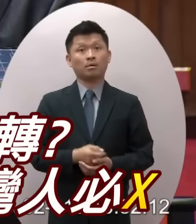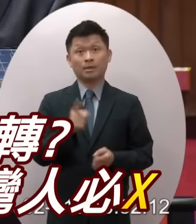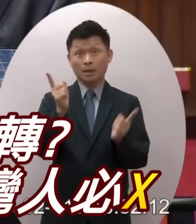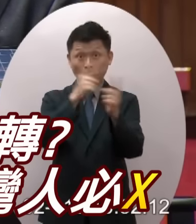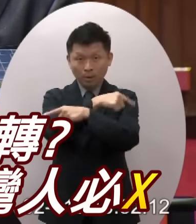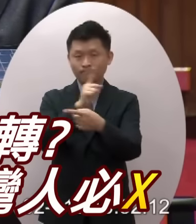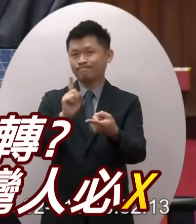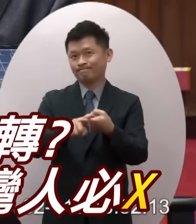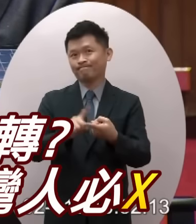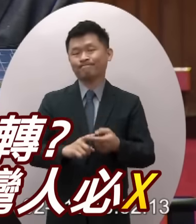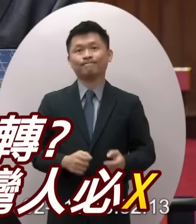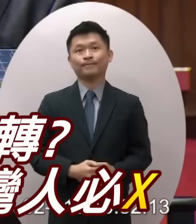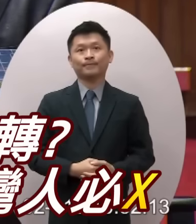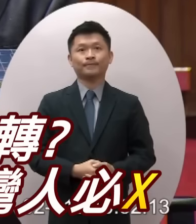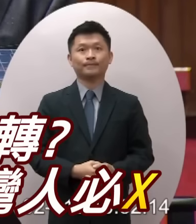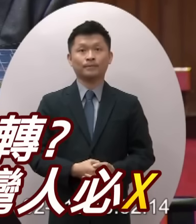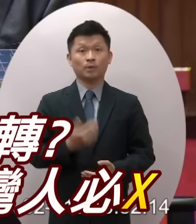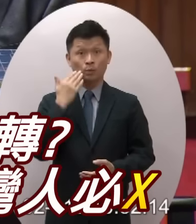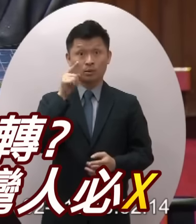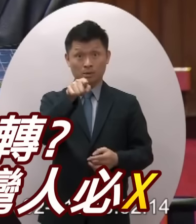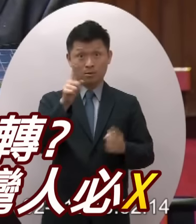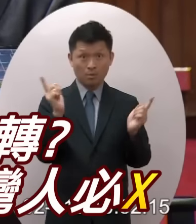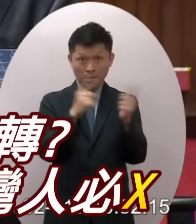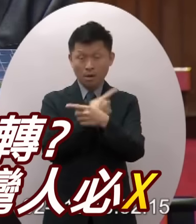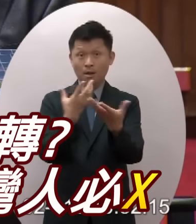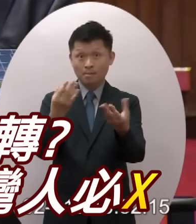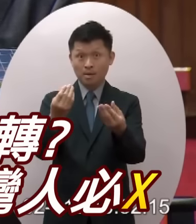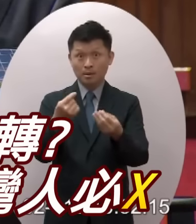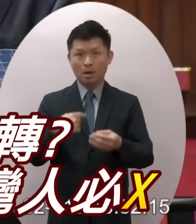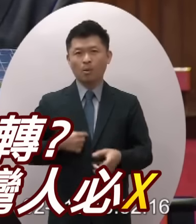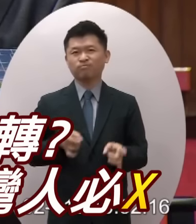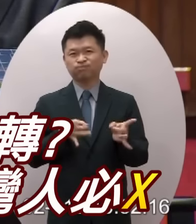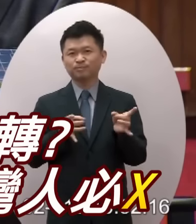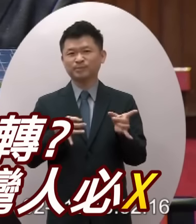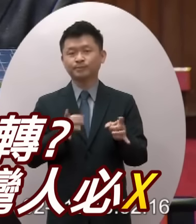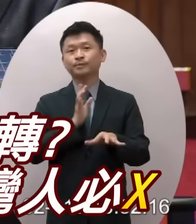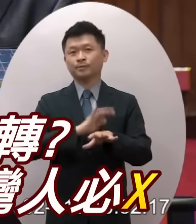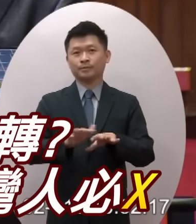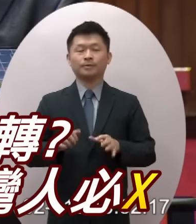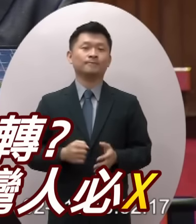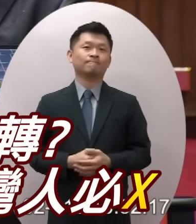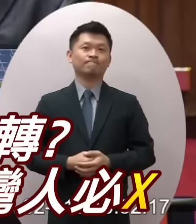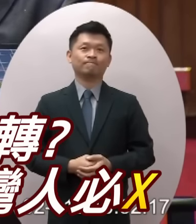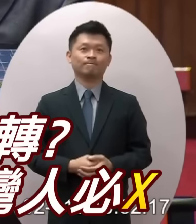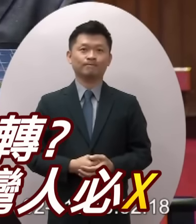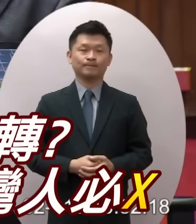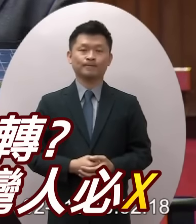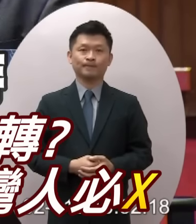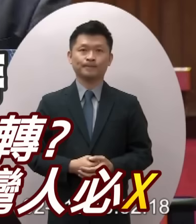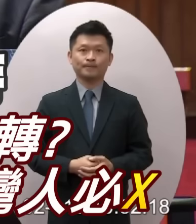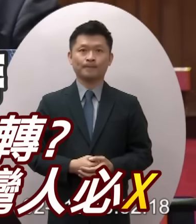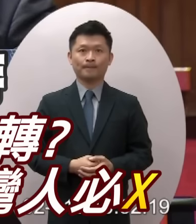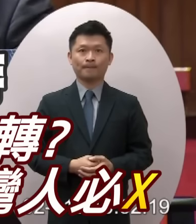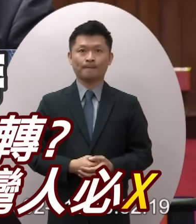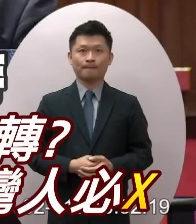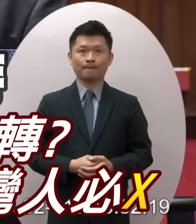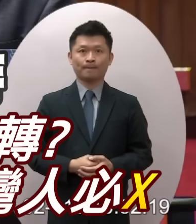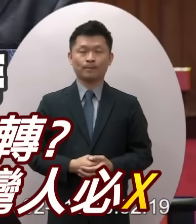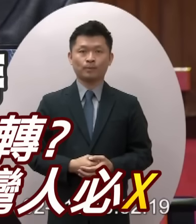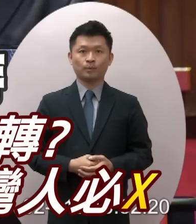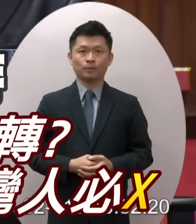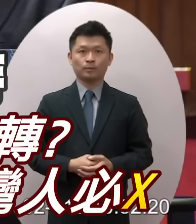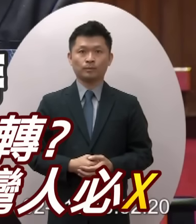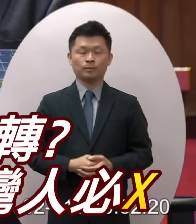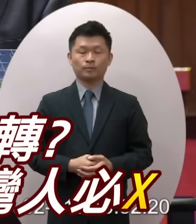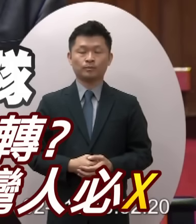正确的。你无换了，我来讲，我炮火就甲你开了。 这我完全尊重法务部因的人事的考虑啦，